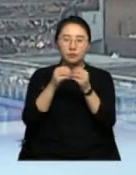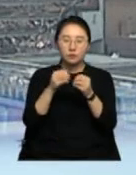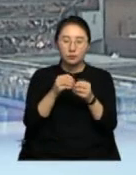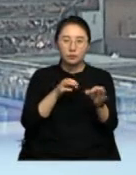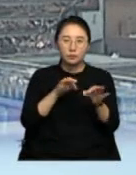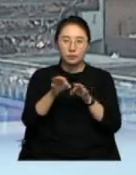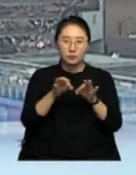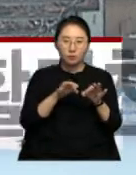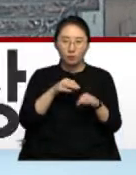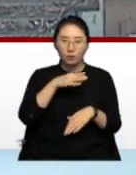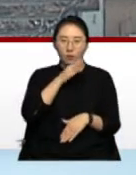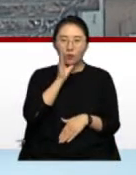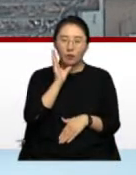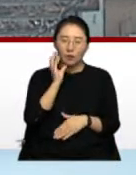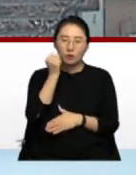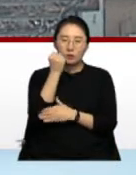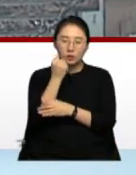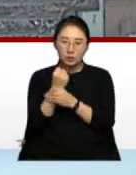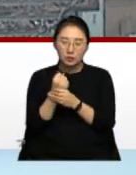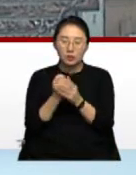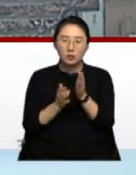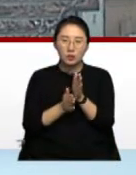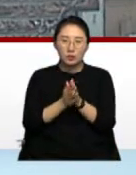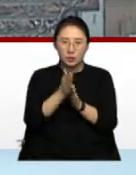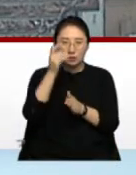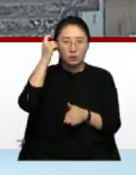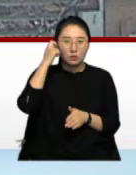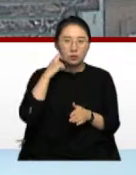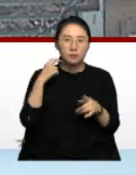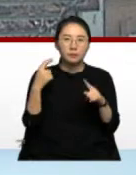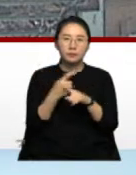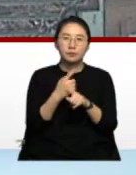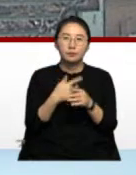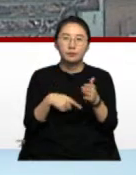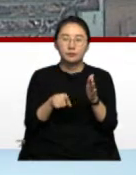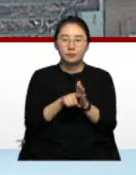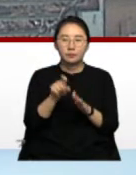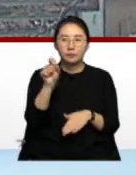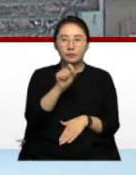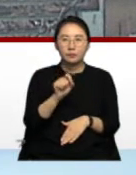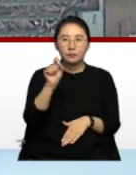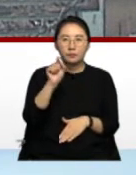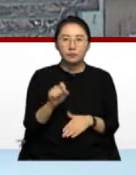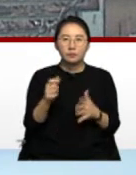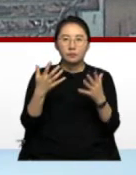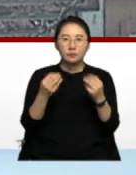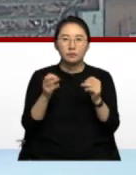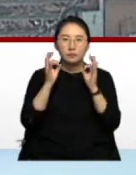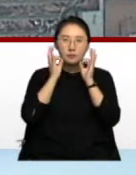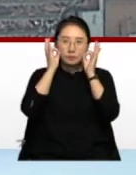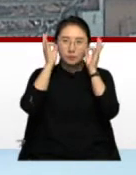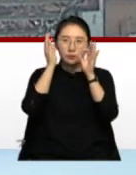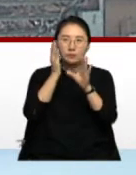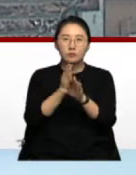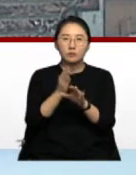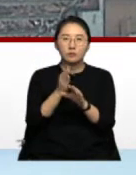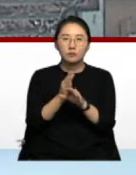전통시장이 갖고 있는 노후된 시설과 낙후된 이미지를 개선하기 위해 지자체들이 많은 노력을 기울이고